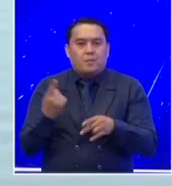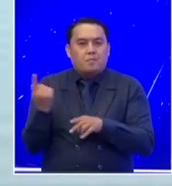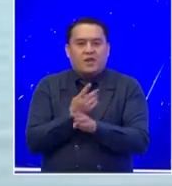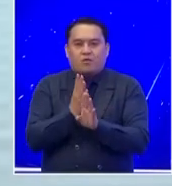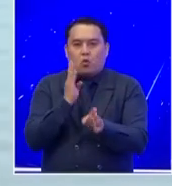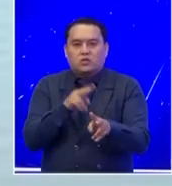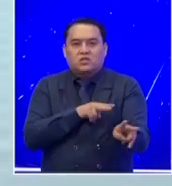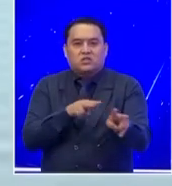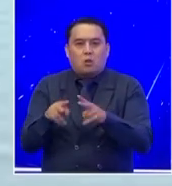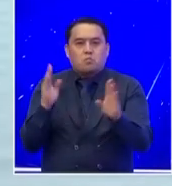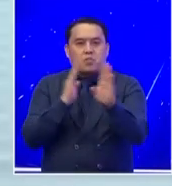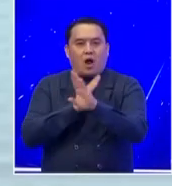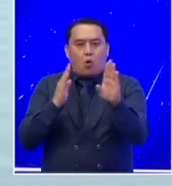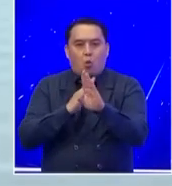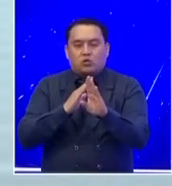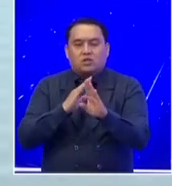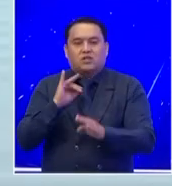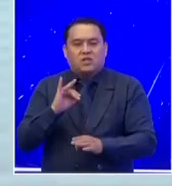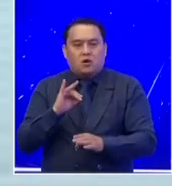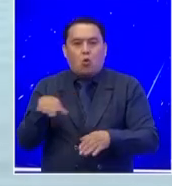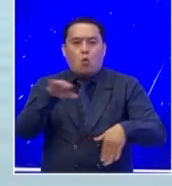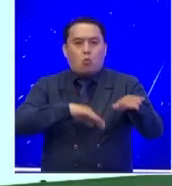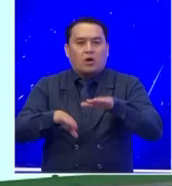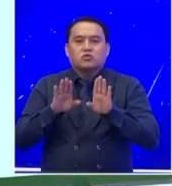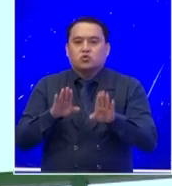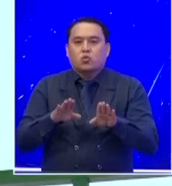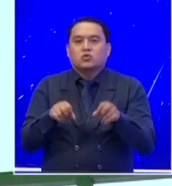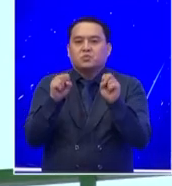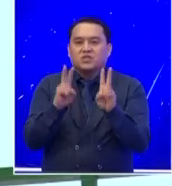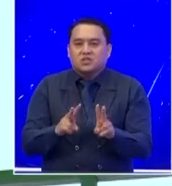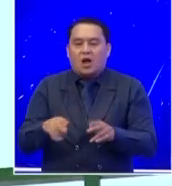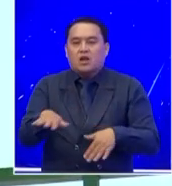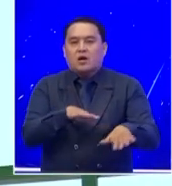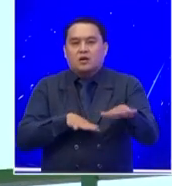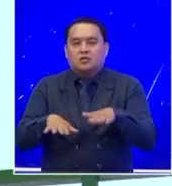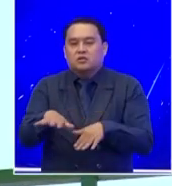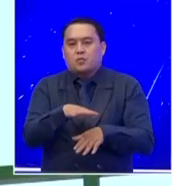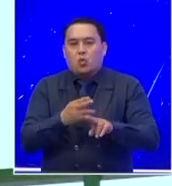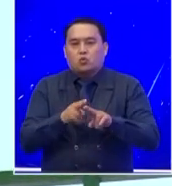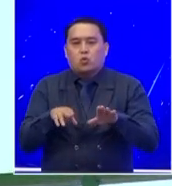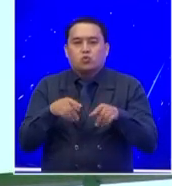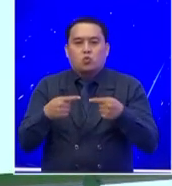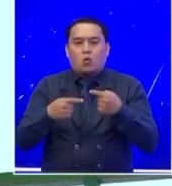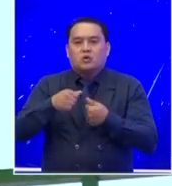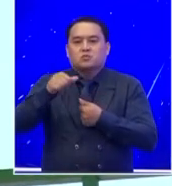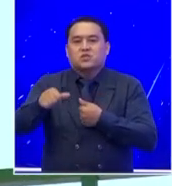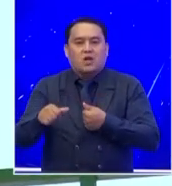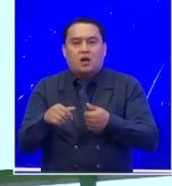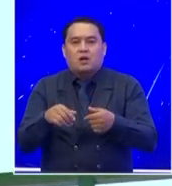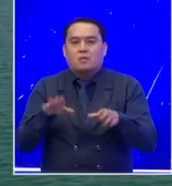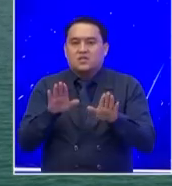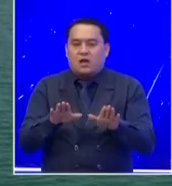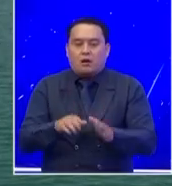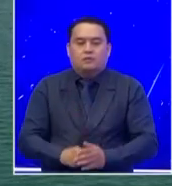следить за изменением погодных условий. Купаться только на оборудованных пляжах и других отведенных для купания